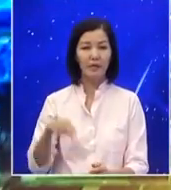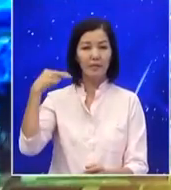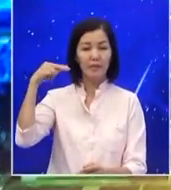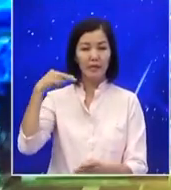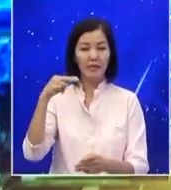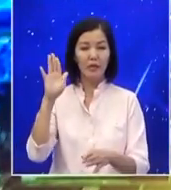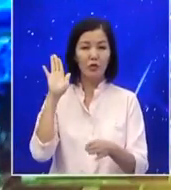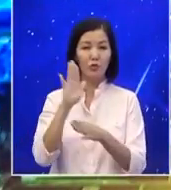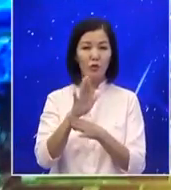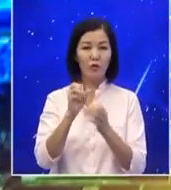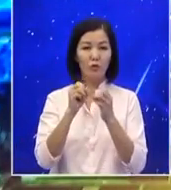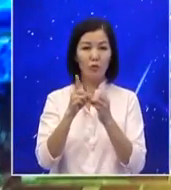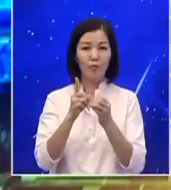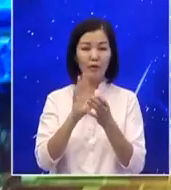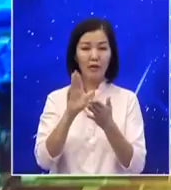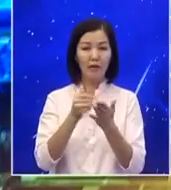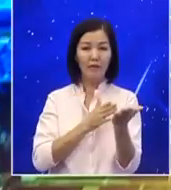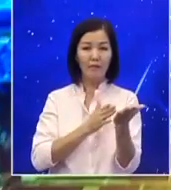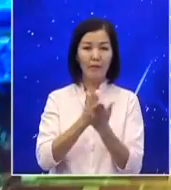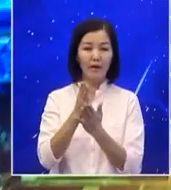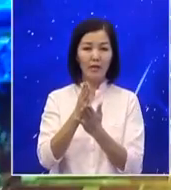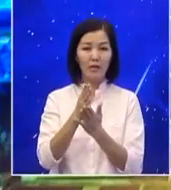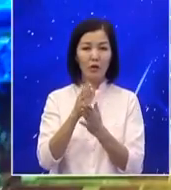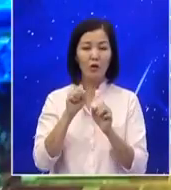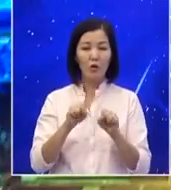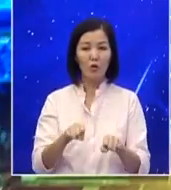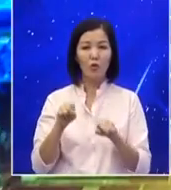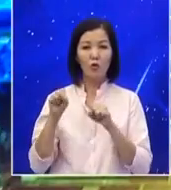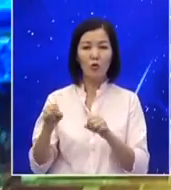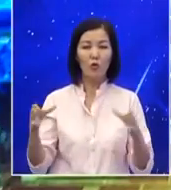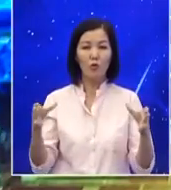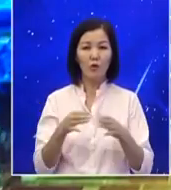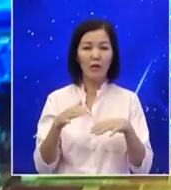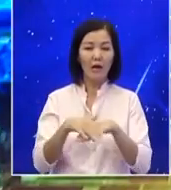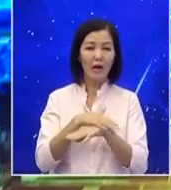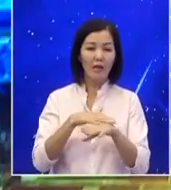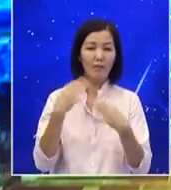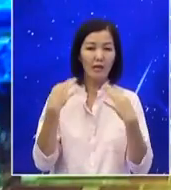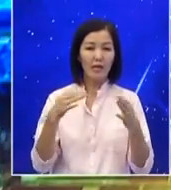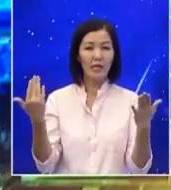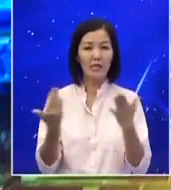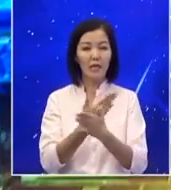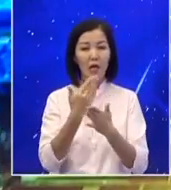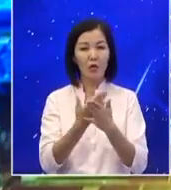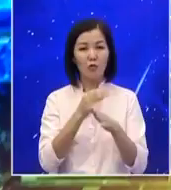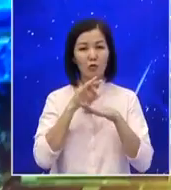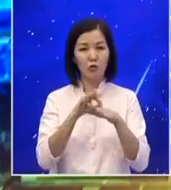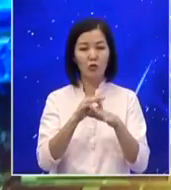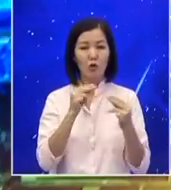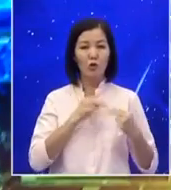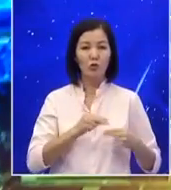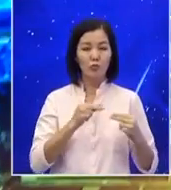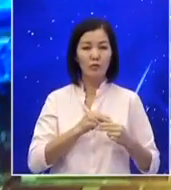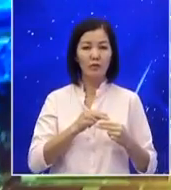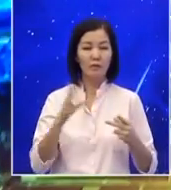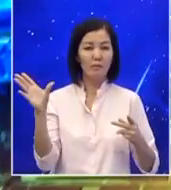Президент жолдауындағы 11 негізгі бағыттың бірі құқық қорғау органдарының халықпен ашық диалог жүргізуі. Олардың жұмысынан тұрғындар хабардар